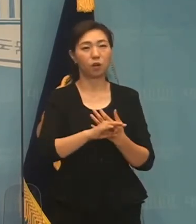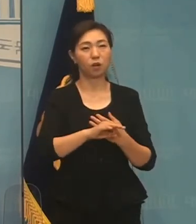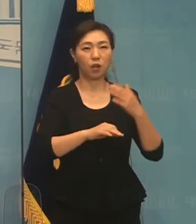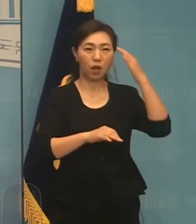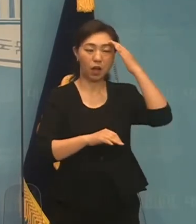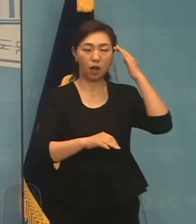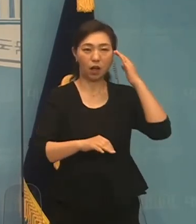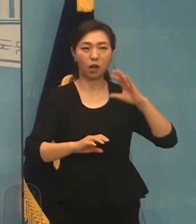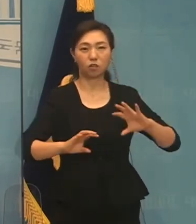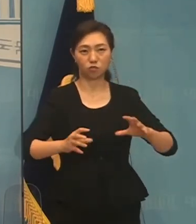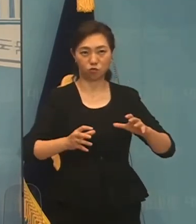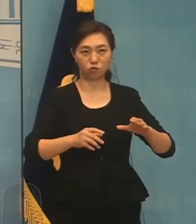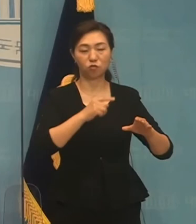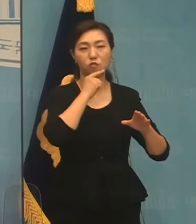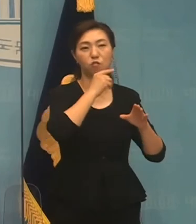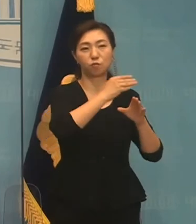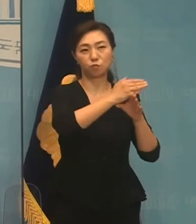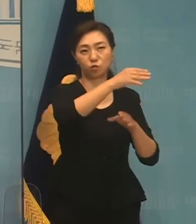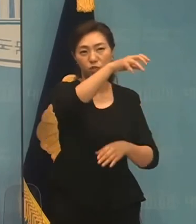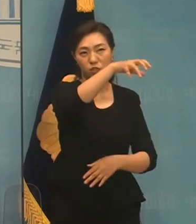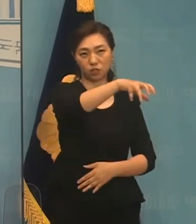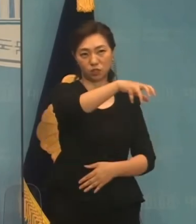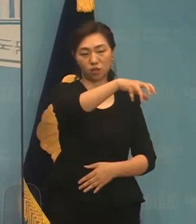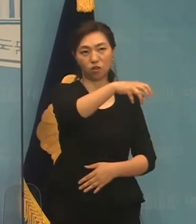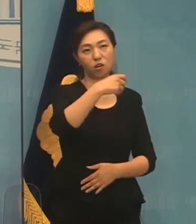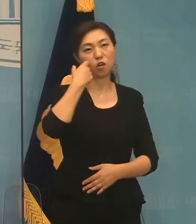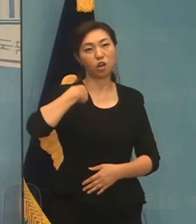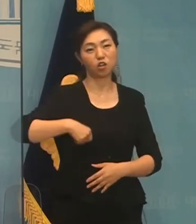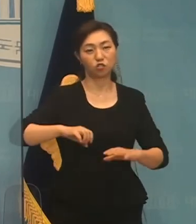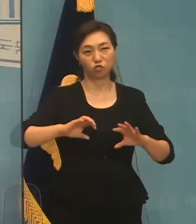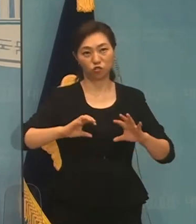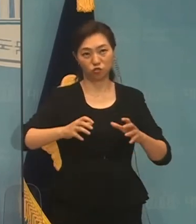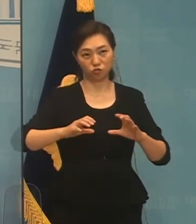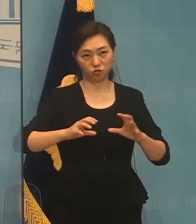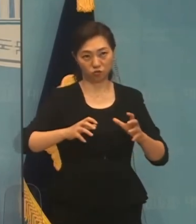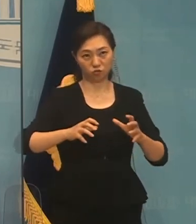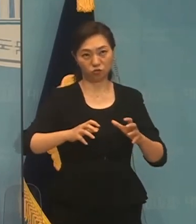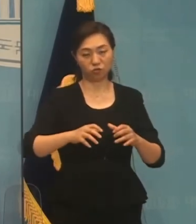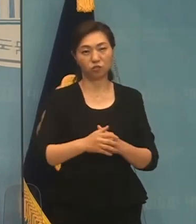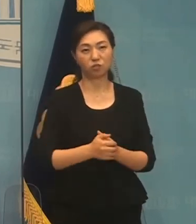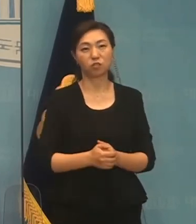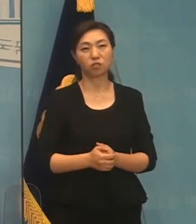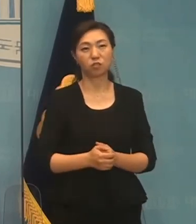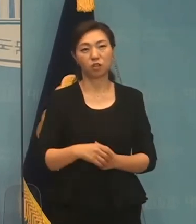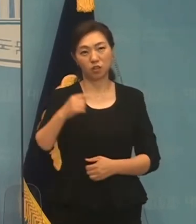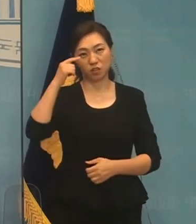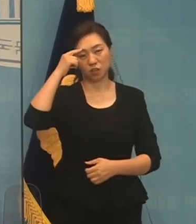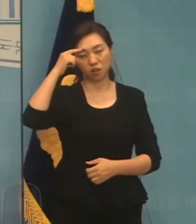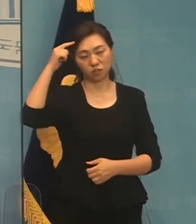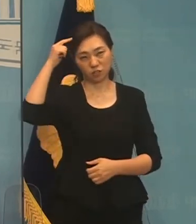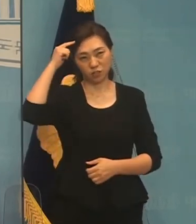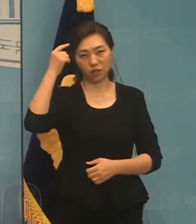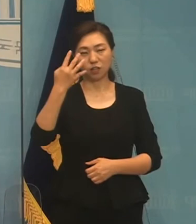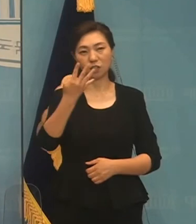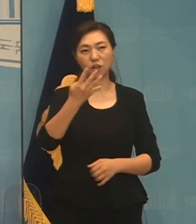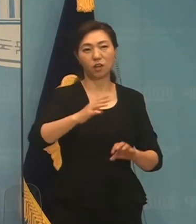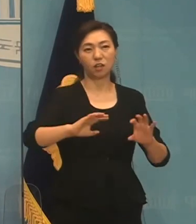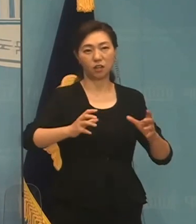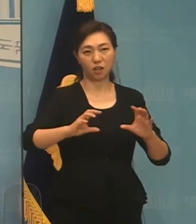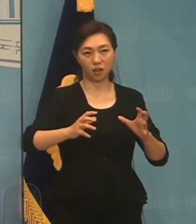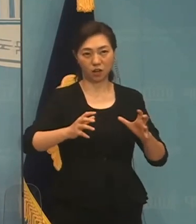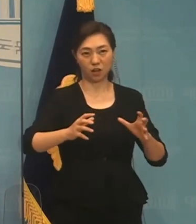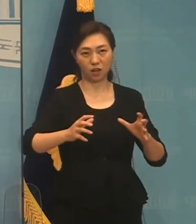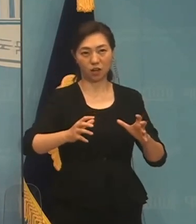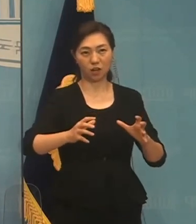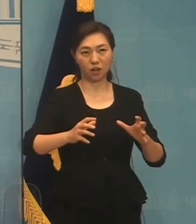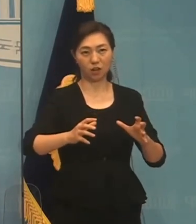대한민국, 북쪽, 중국, 러시아 네 개 나라와